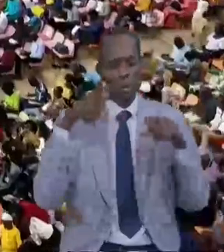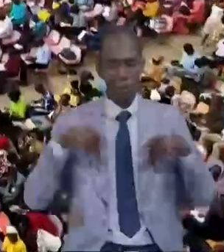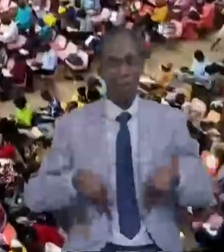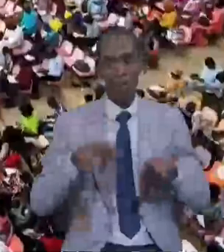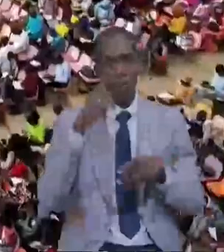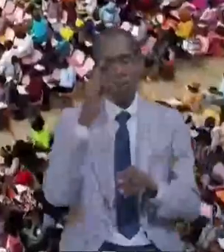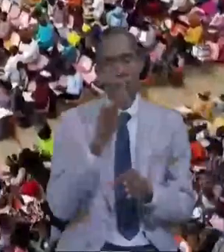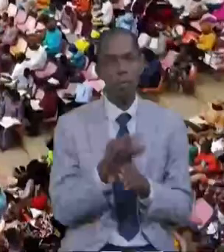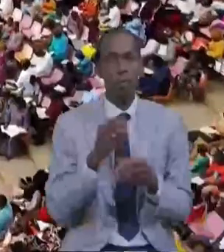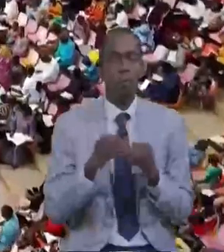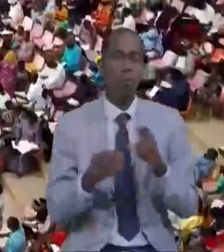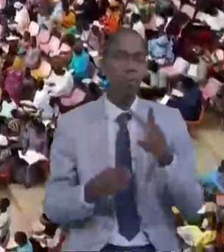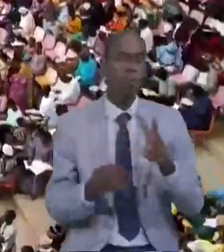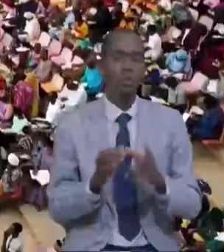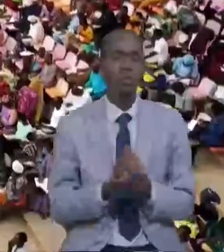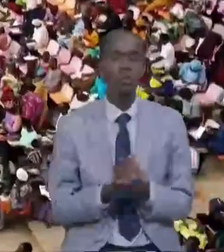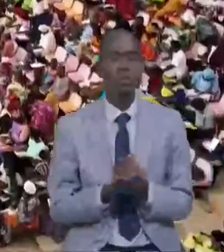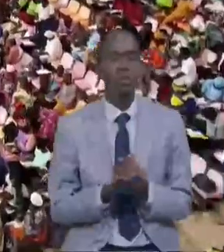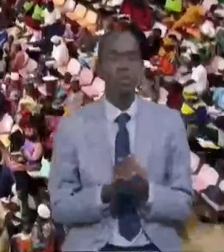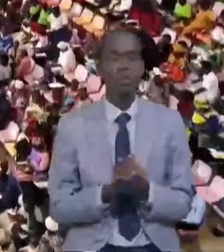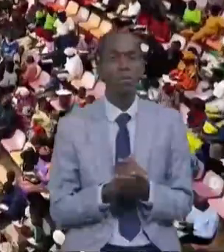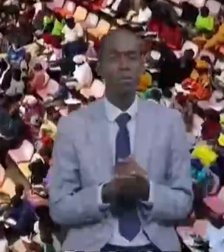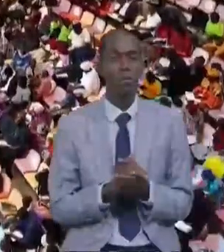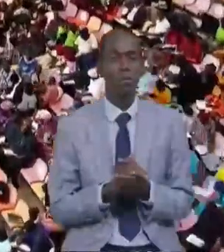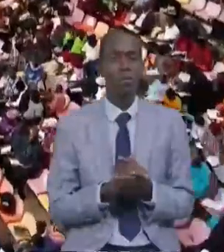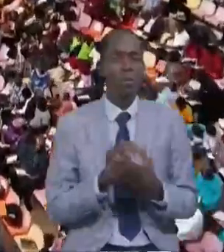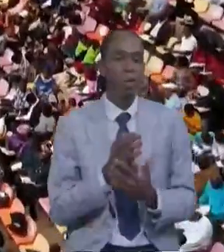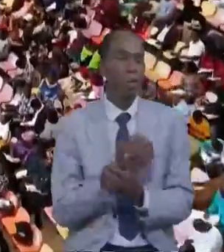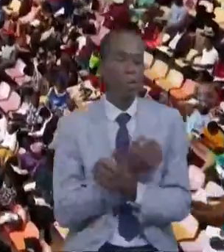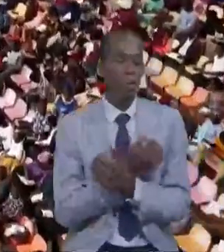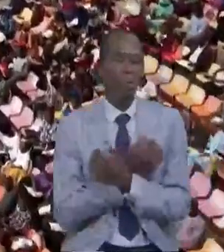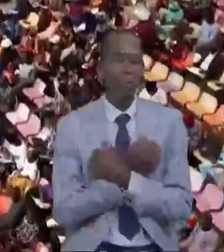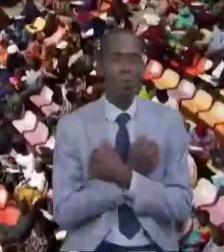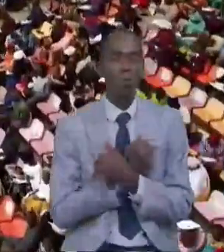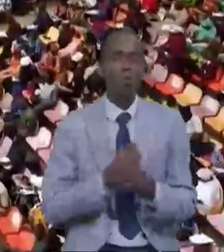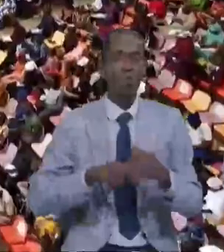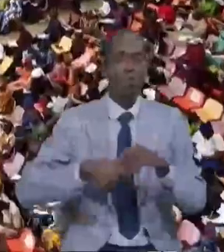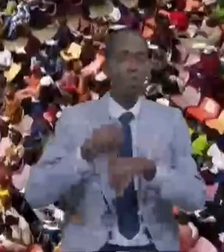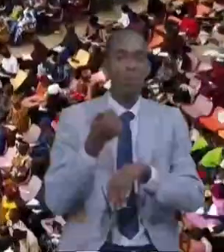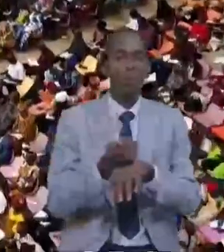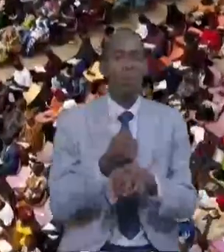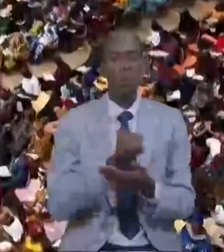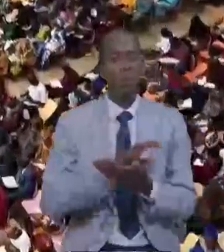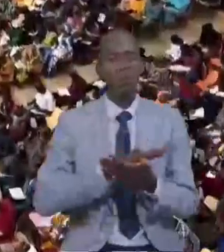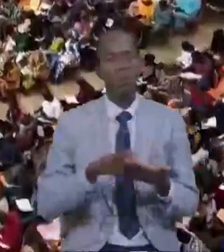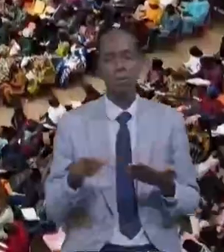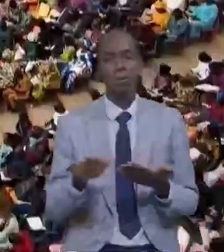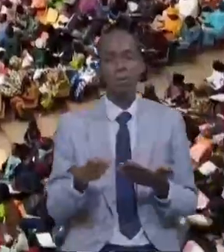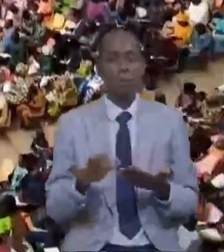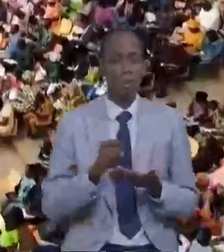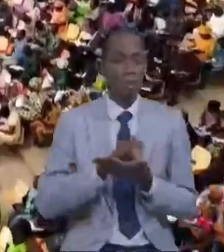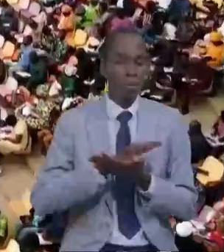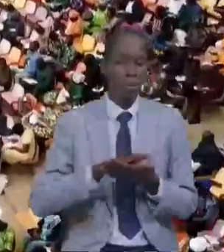la sanctification qui confirme l'amour. La sanctification nous conduit au niveau où nous aimons Dieu de tout